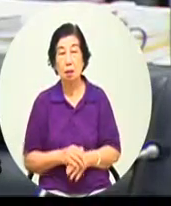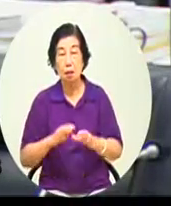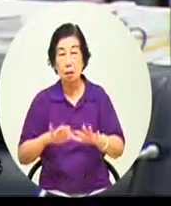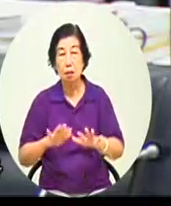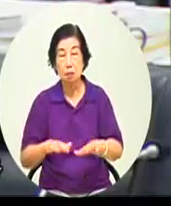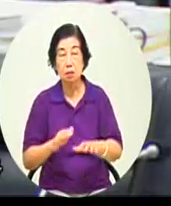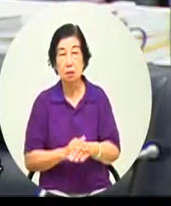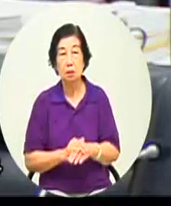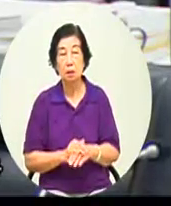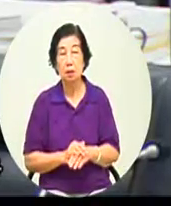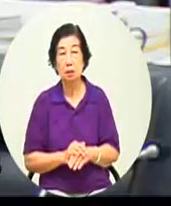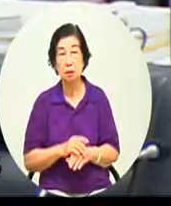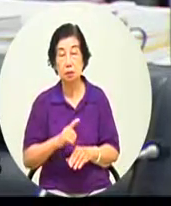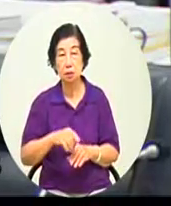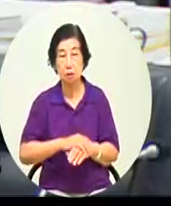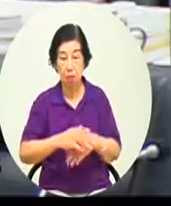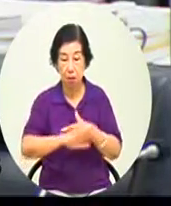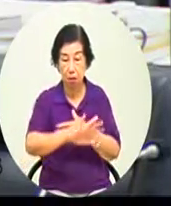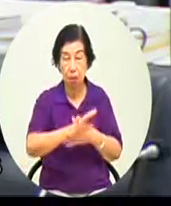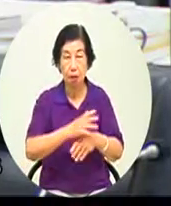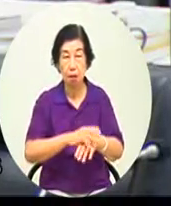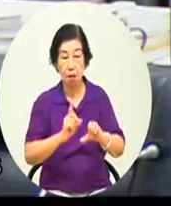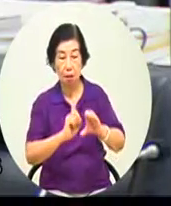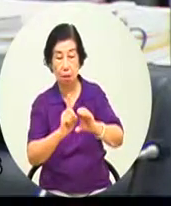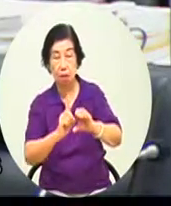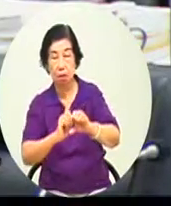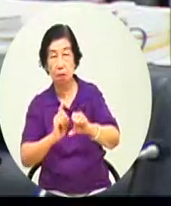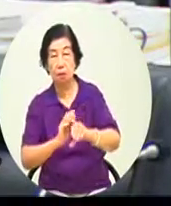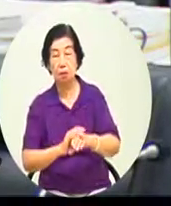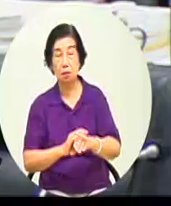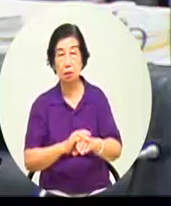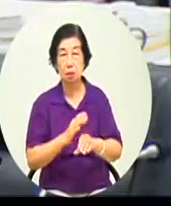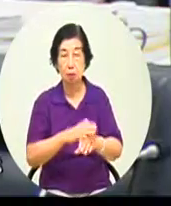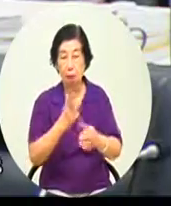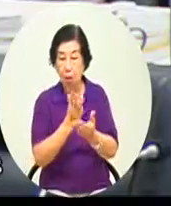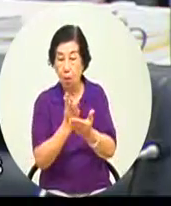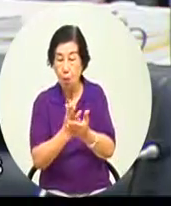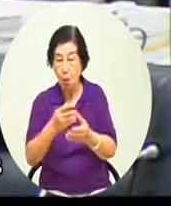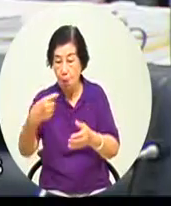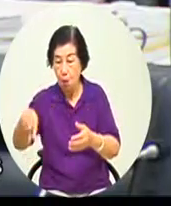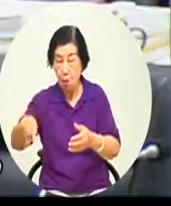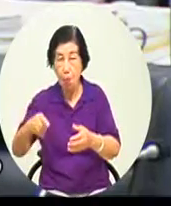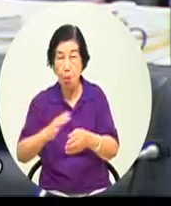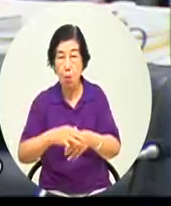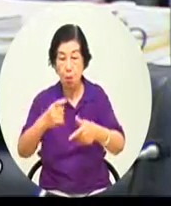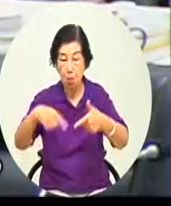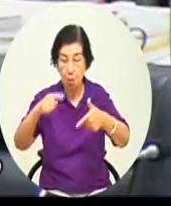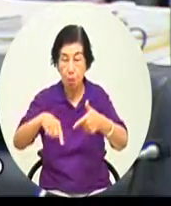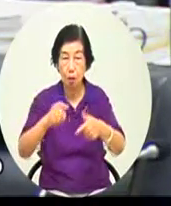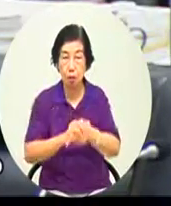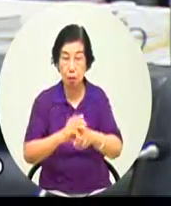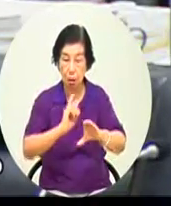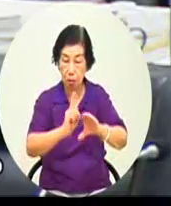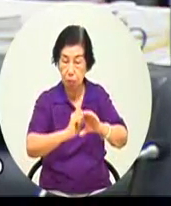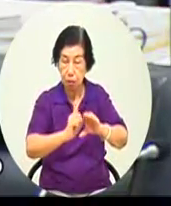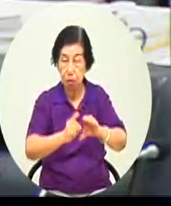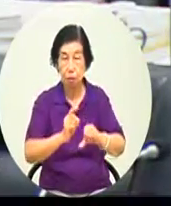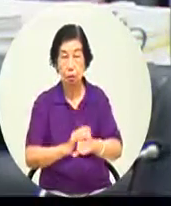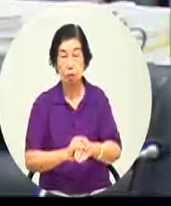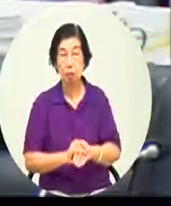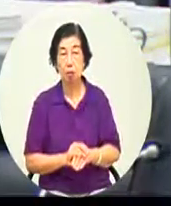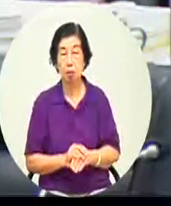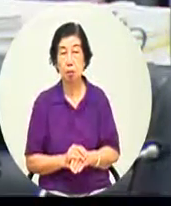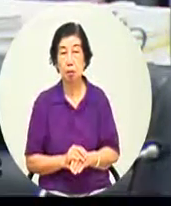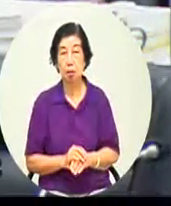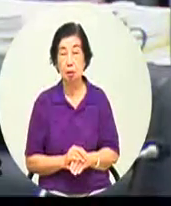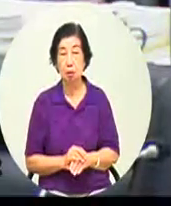不是把 Uber 污名化，但是你今天推一个多元化的计程车，结果你跟我们的一般计程车